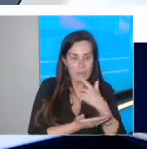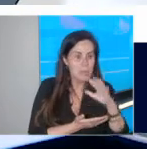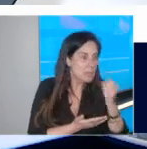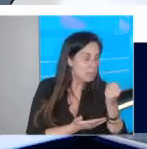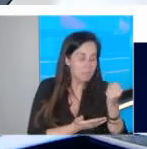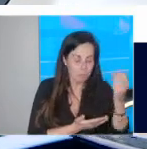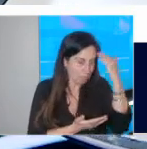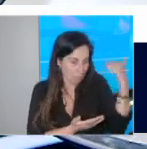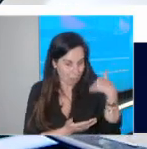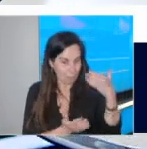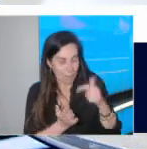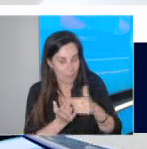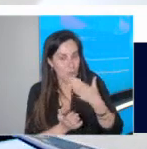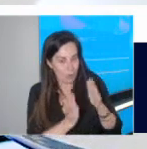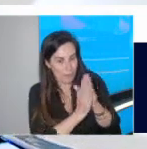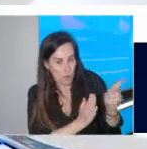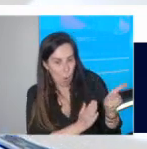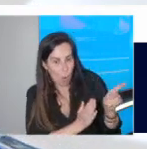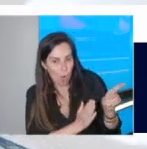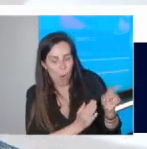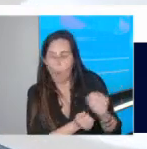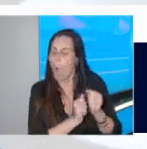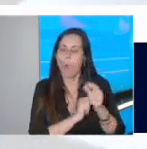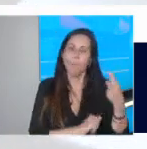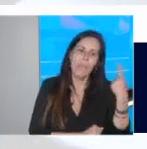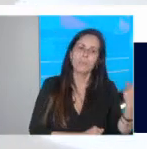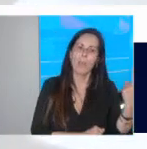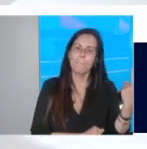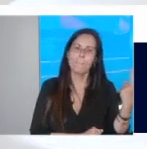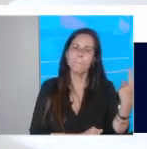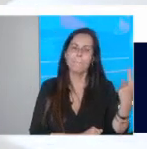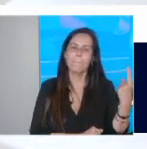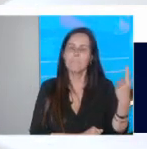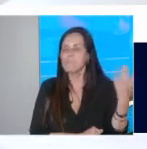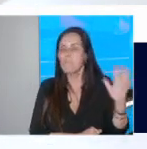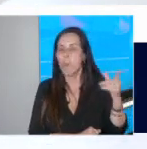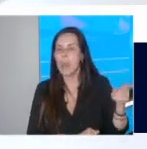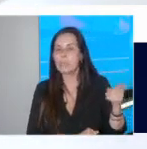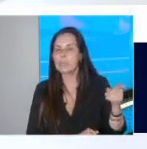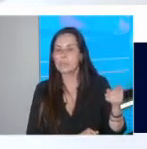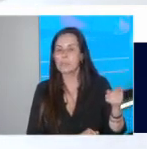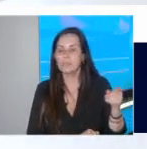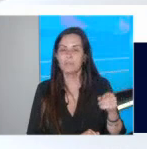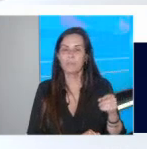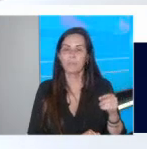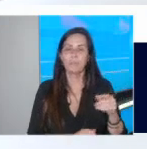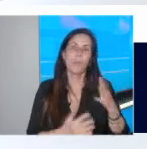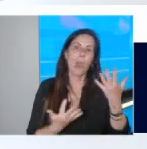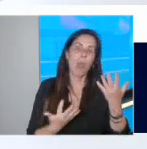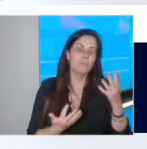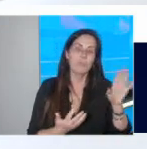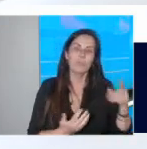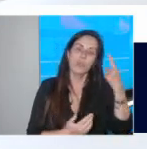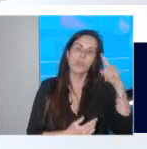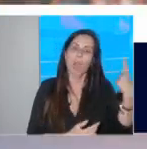אם חלילה יקרה לנו משהו, תודיעו להם, או שאנחנו אולי יודעים לומר, אם במקרה הזה הספציפי או מקרים אחרים, זו